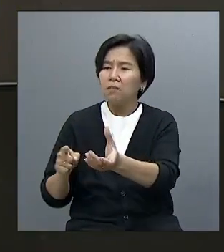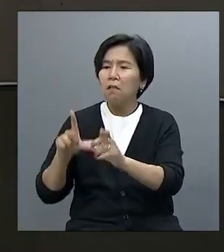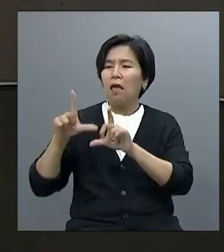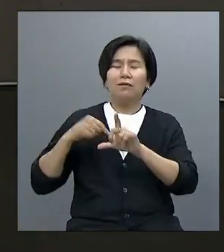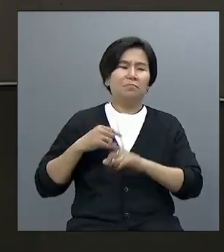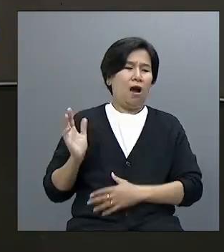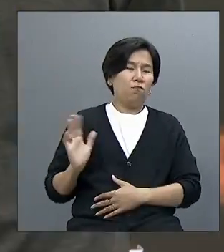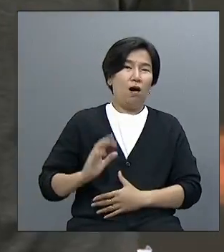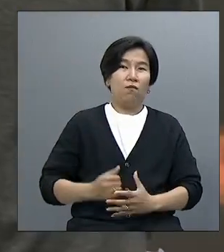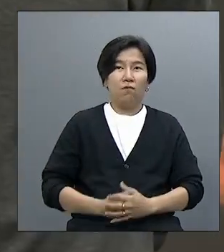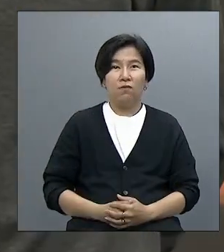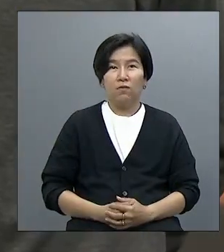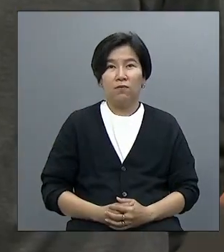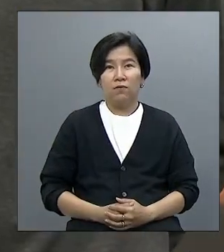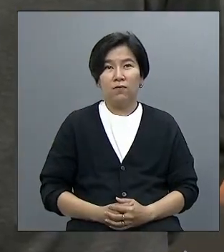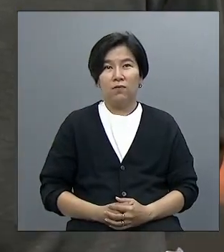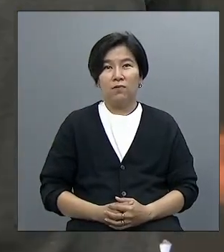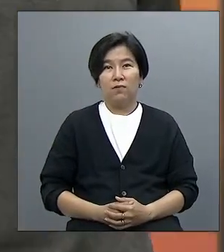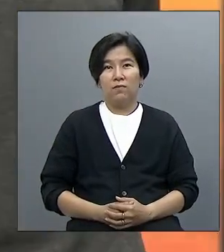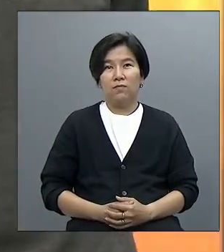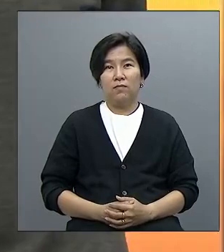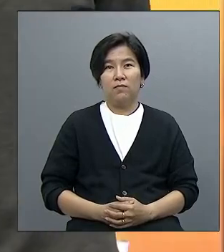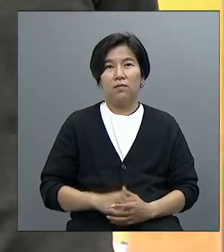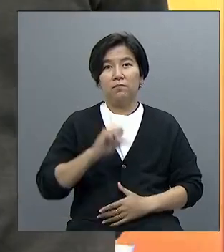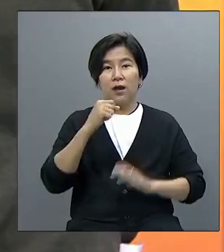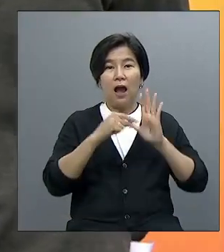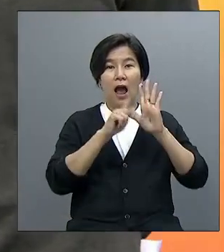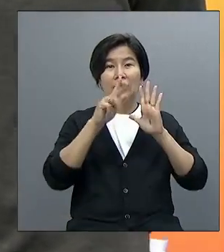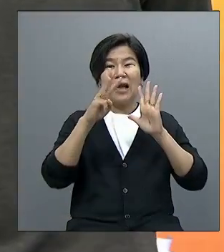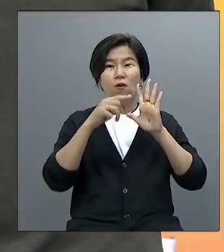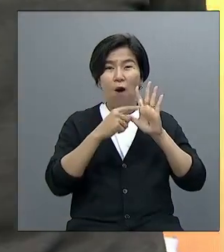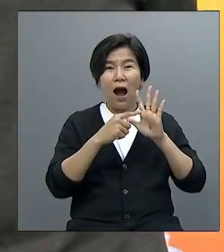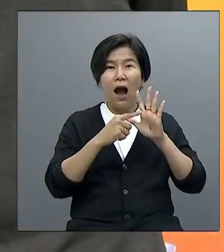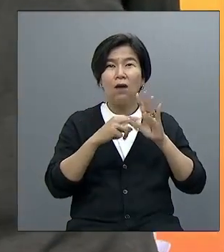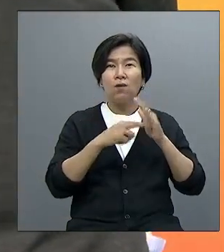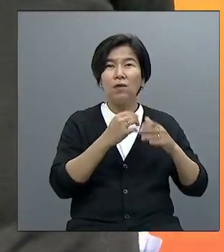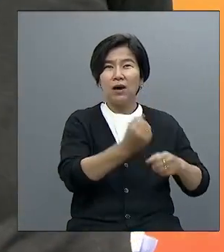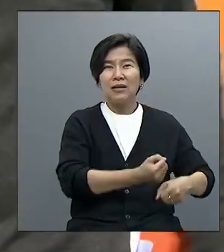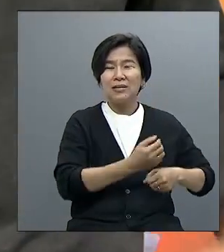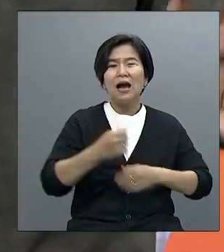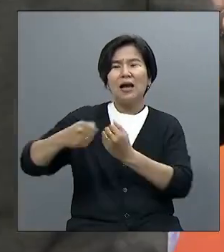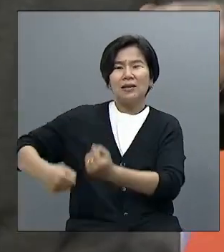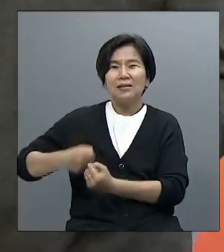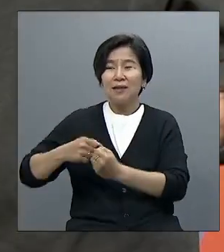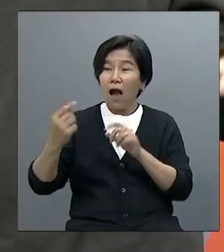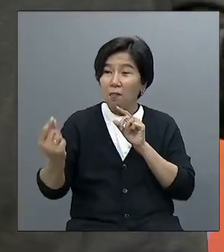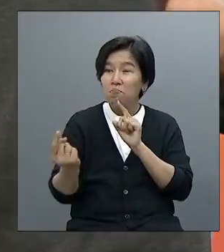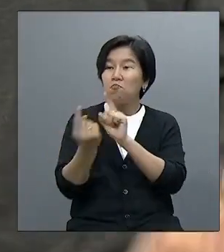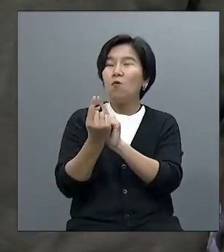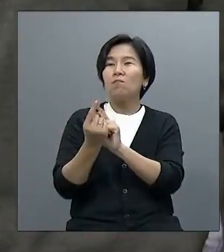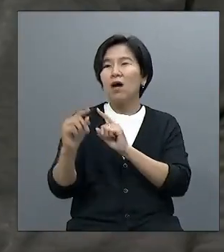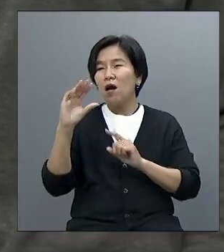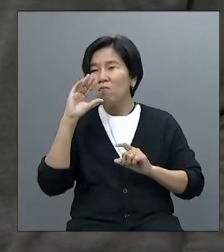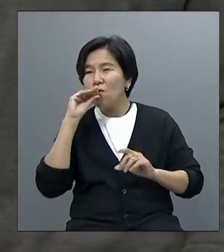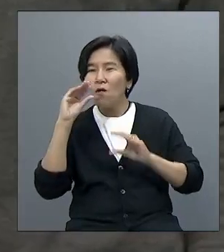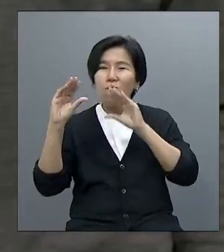พราะสมัยก่อนอย่างจักรวาลก็มาจากที่มากับเล่นเพลงเรือแล้วพ่อเพลงแม่เพลงก็เหมือนยูทูบเบอร์สมัยนี ้อ๋ออินฟลูเอนเซอร์นั่นเอง อิน